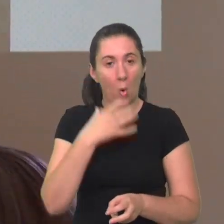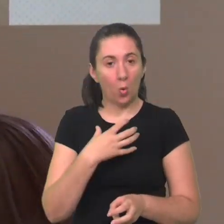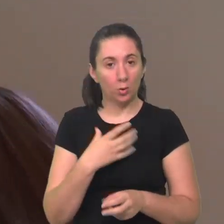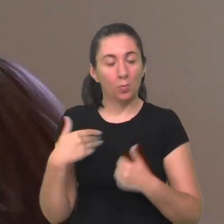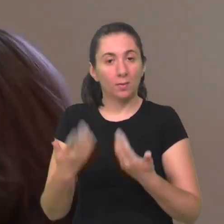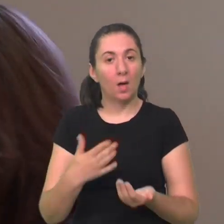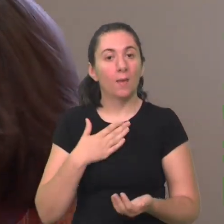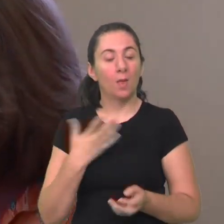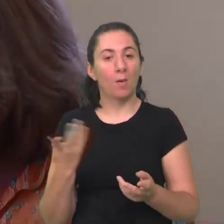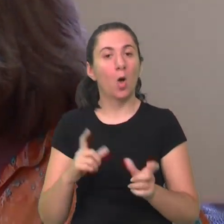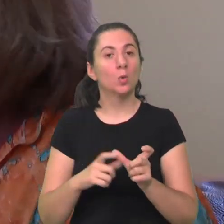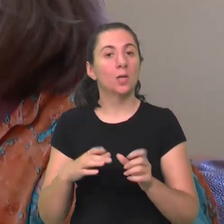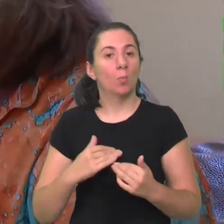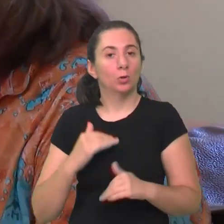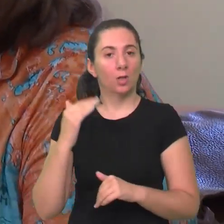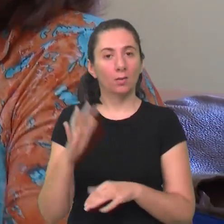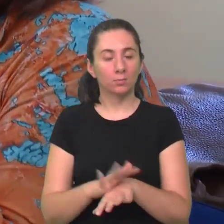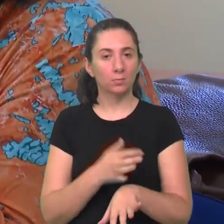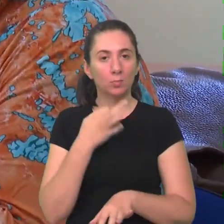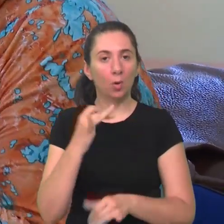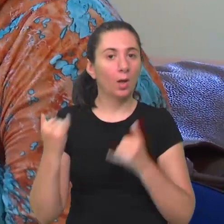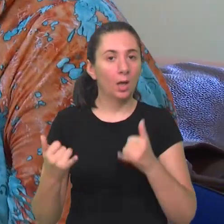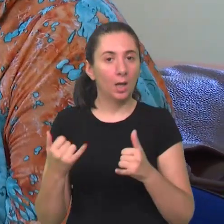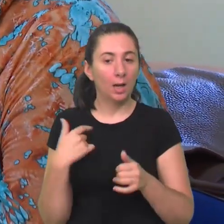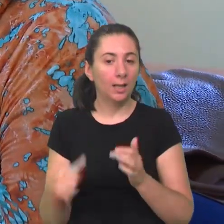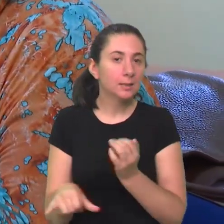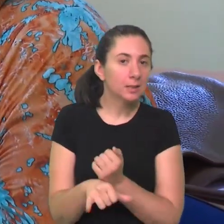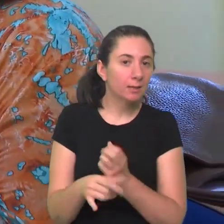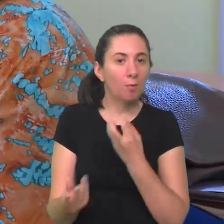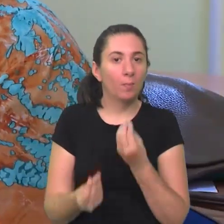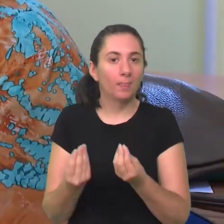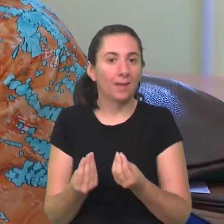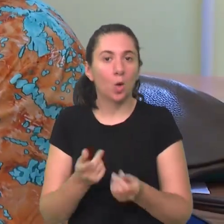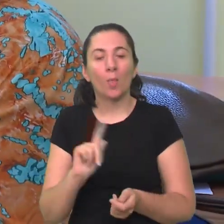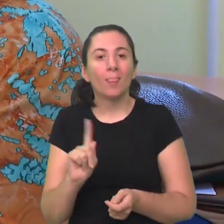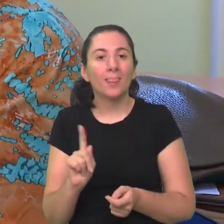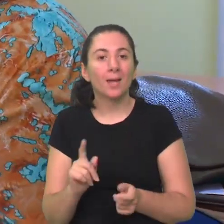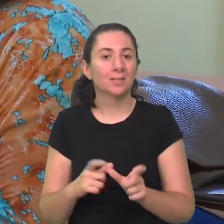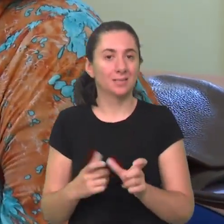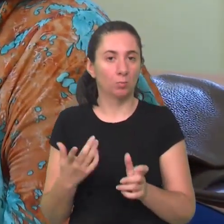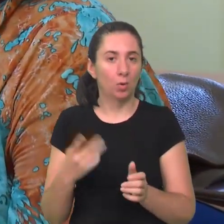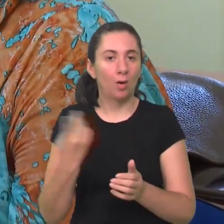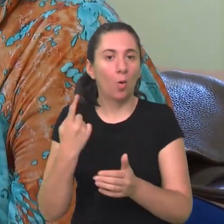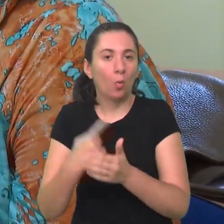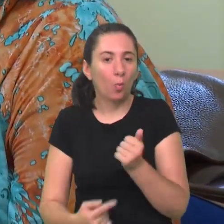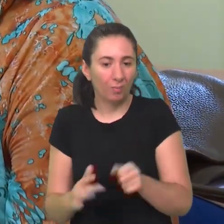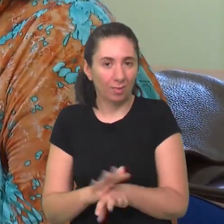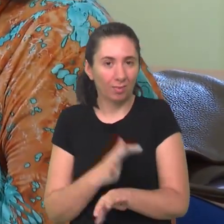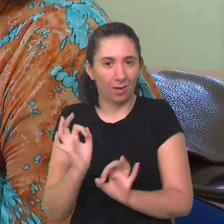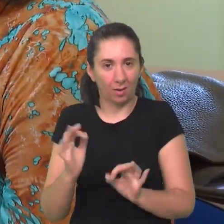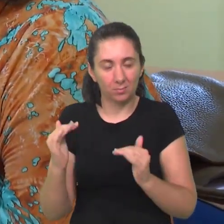osobnost. Daje nam neko samopouzdanje ili prikrivamo neko nesamopouzdanje, gubitak